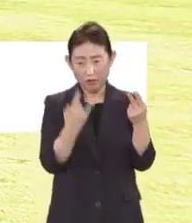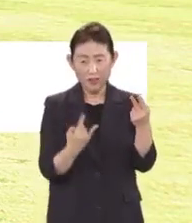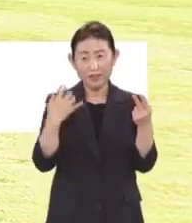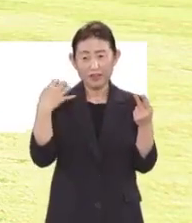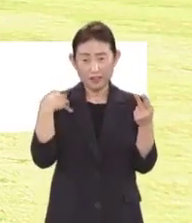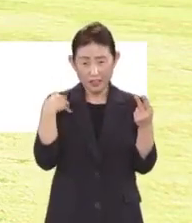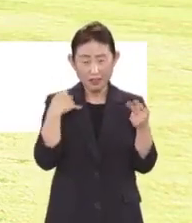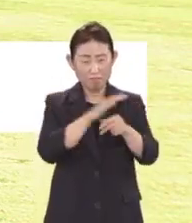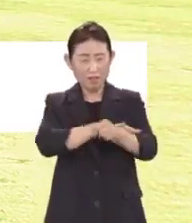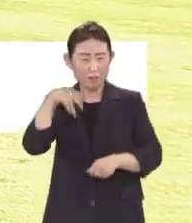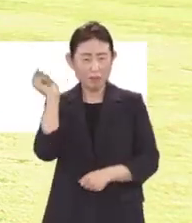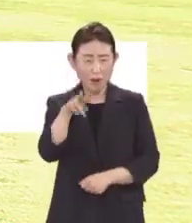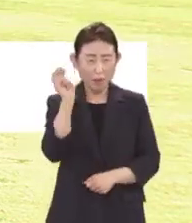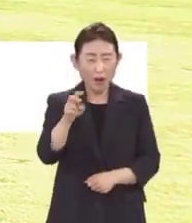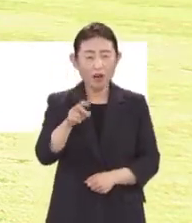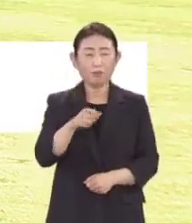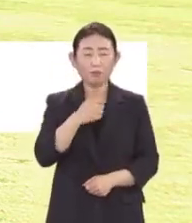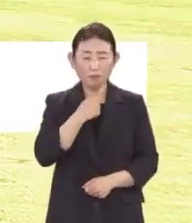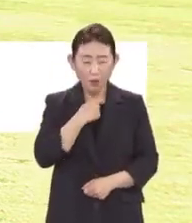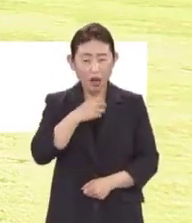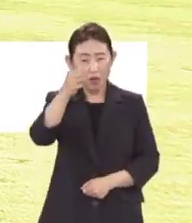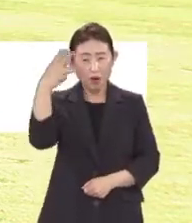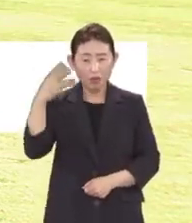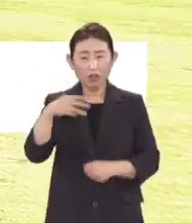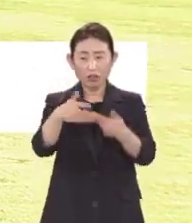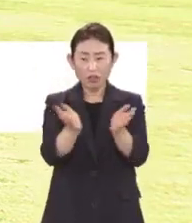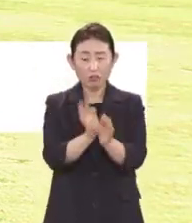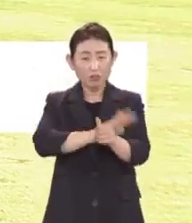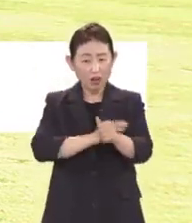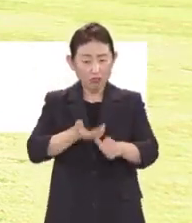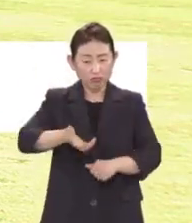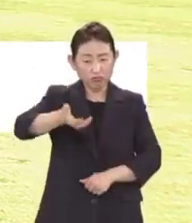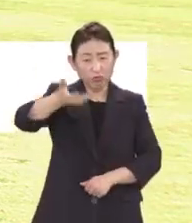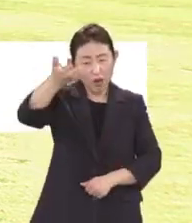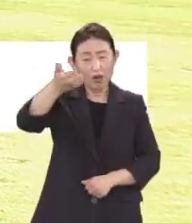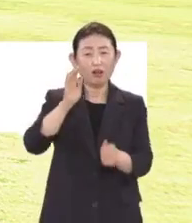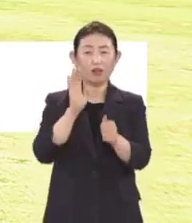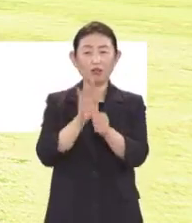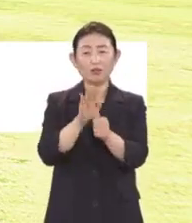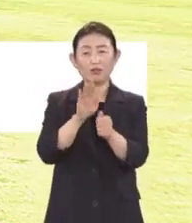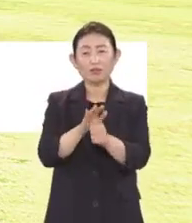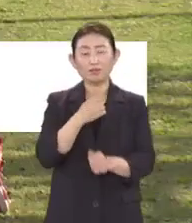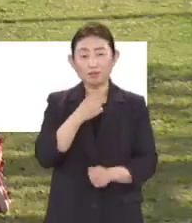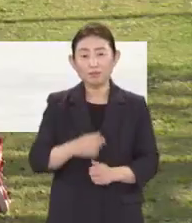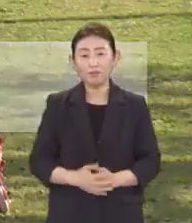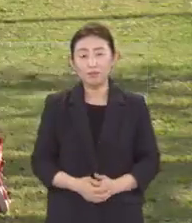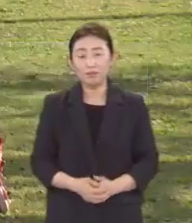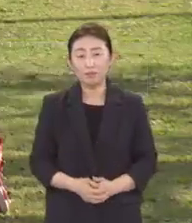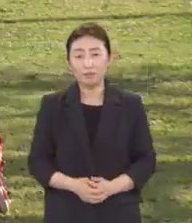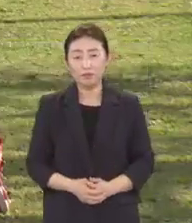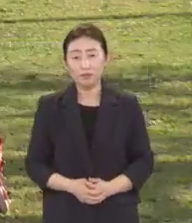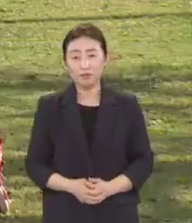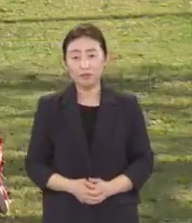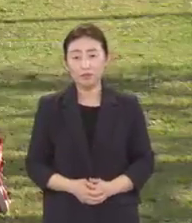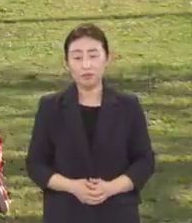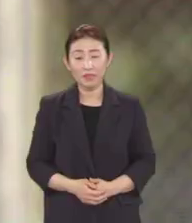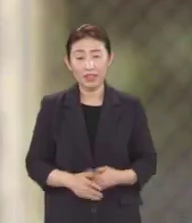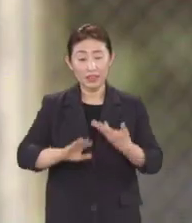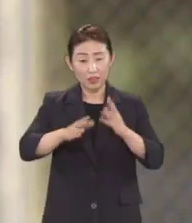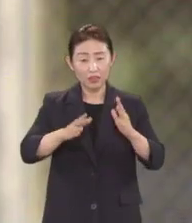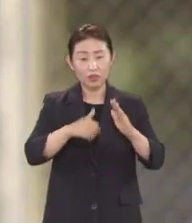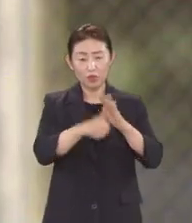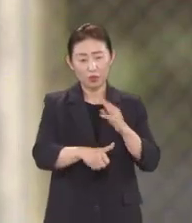170, 100 or 200 innings. And then as a team, obviously we're our goal is to win the championship. 올 시즌 3명의